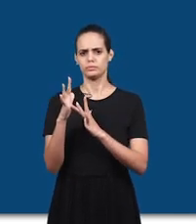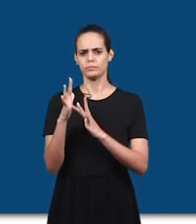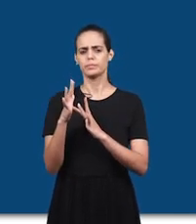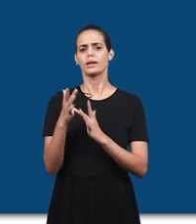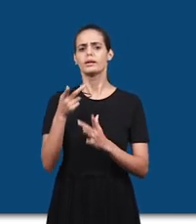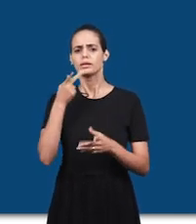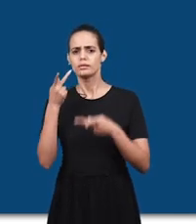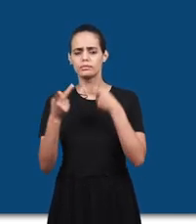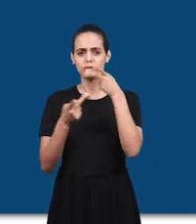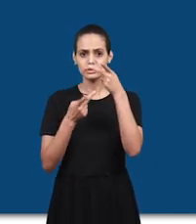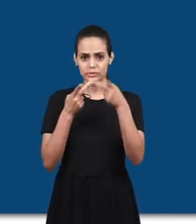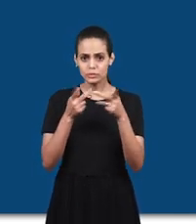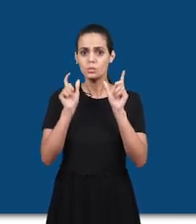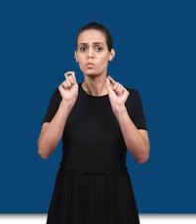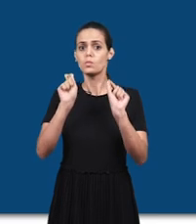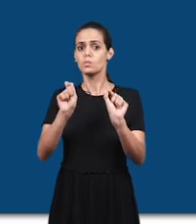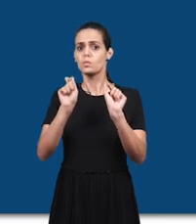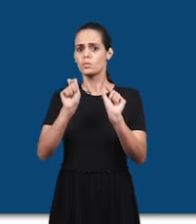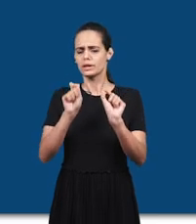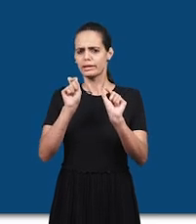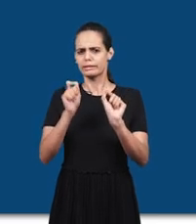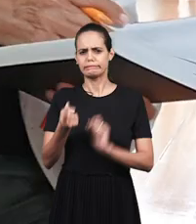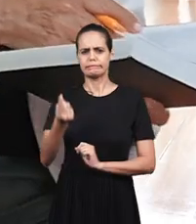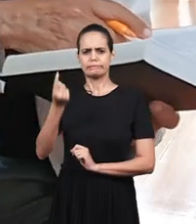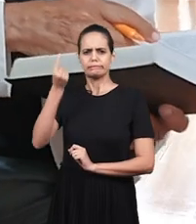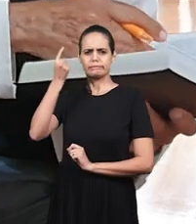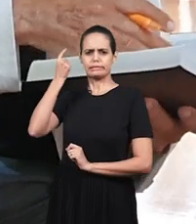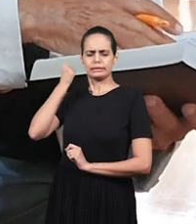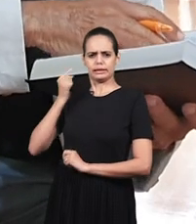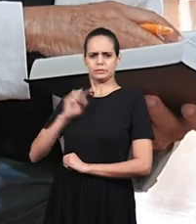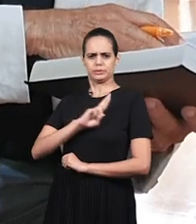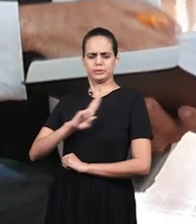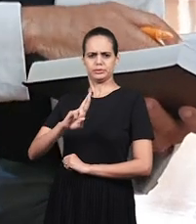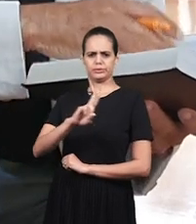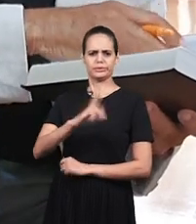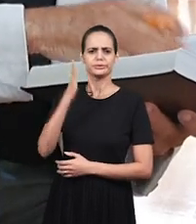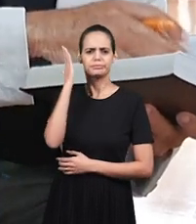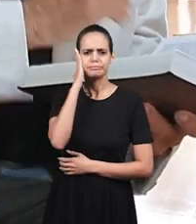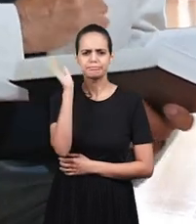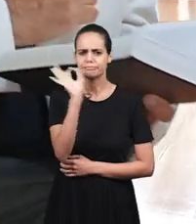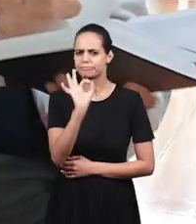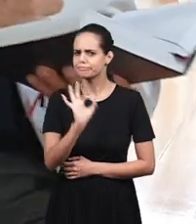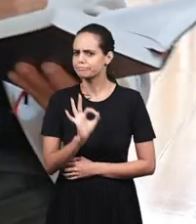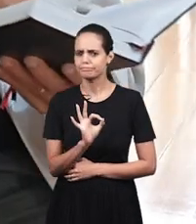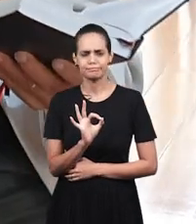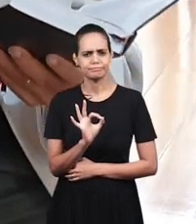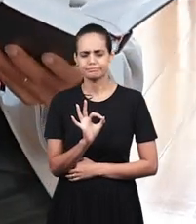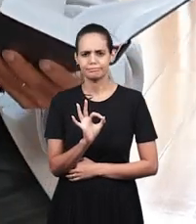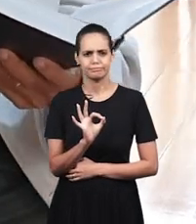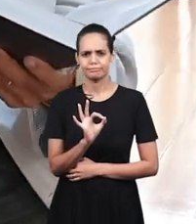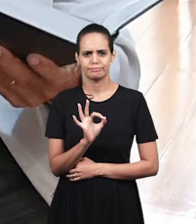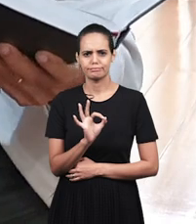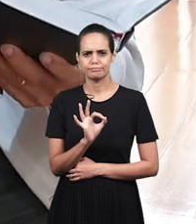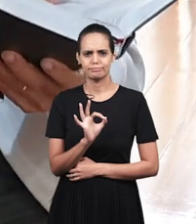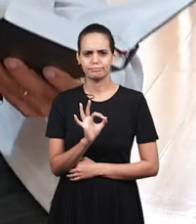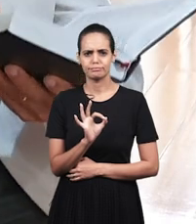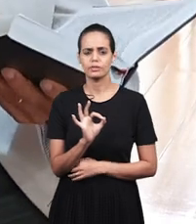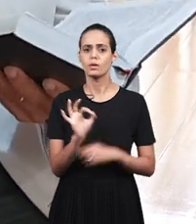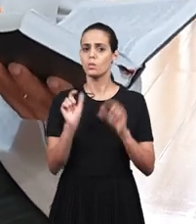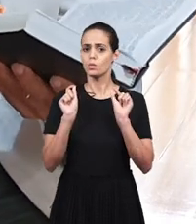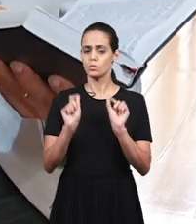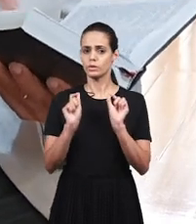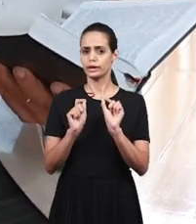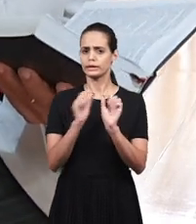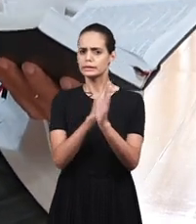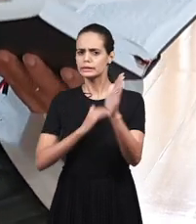Он здесь объясняет то, что эти религиозные люди не поняли,